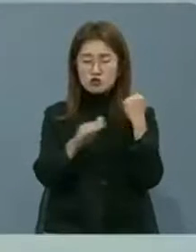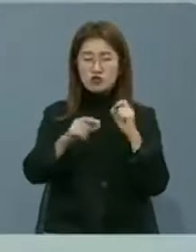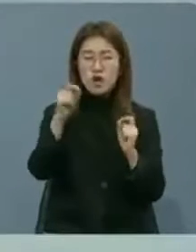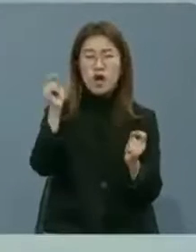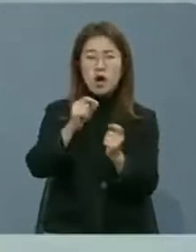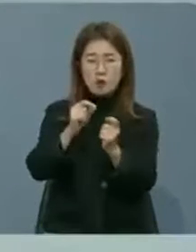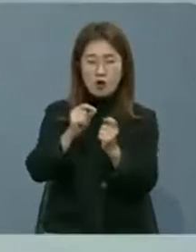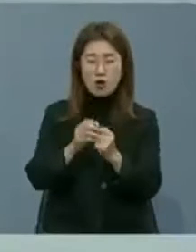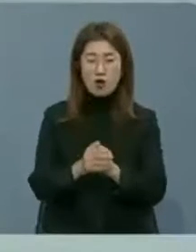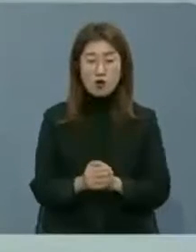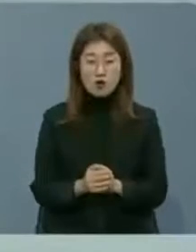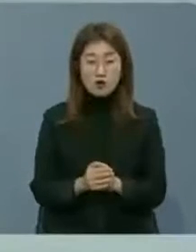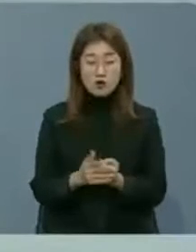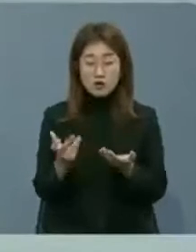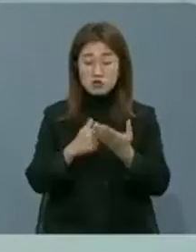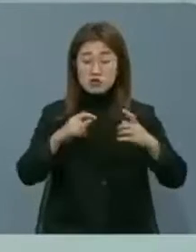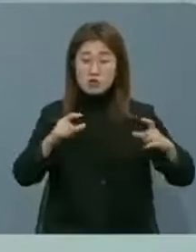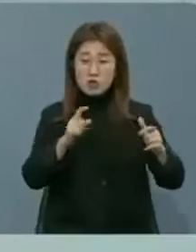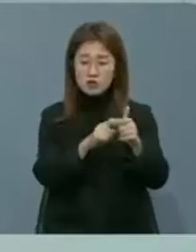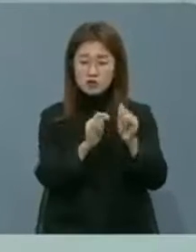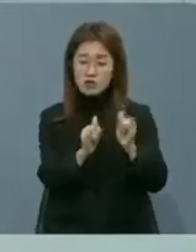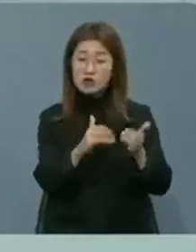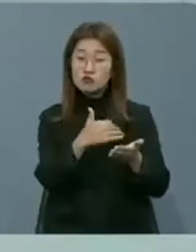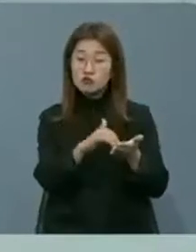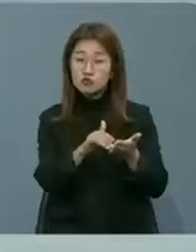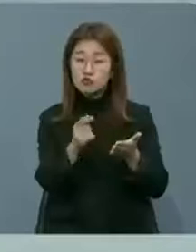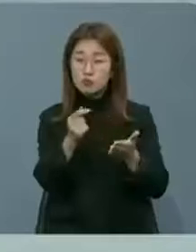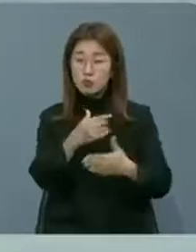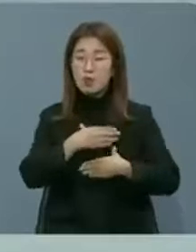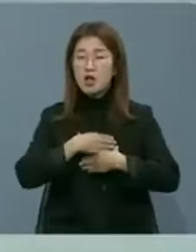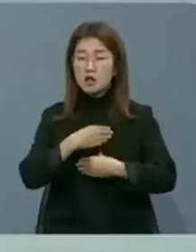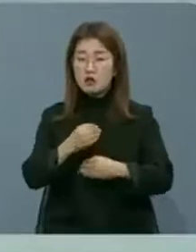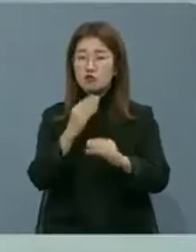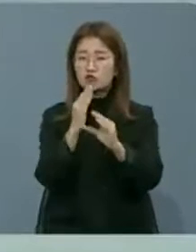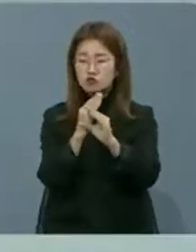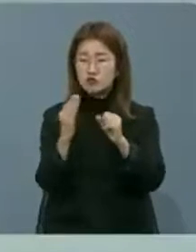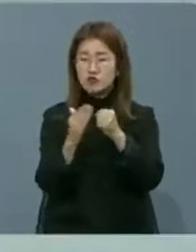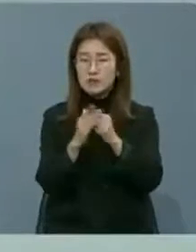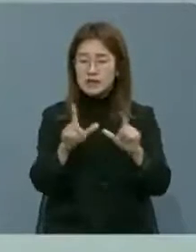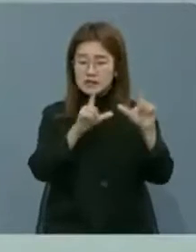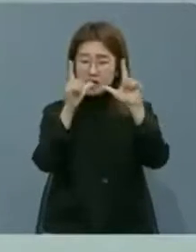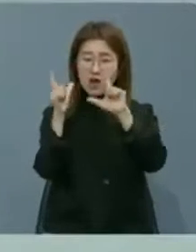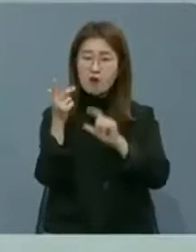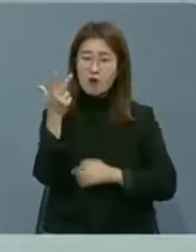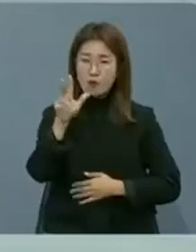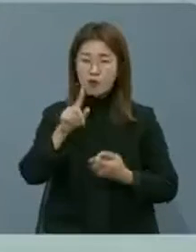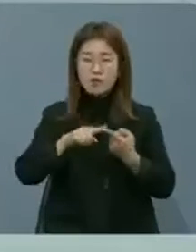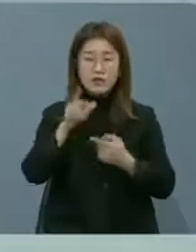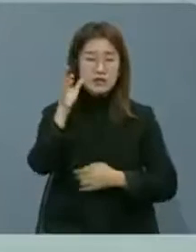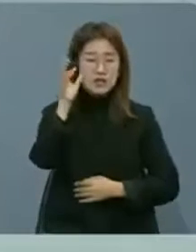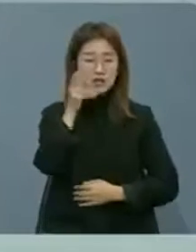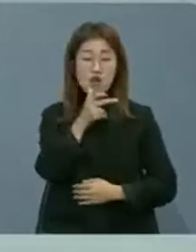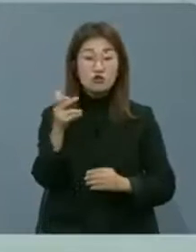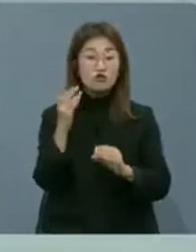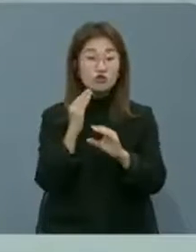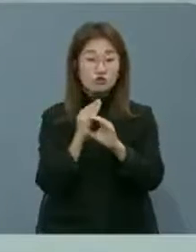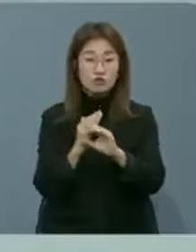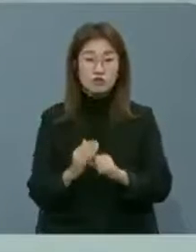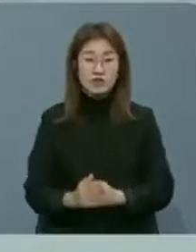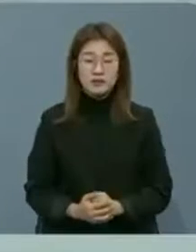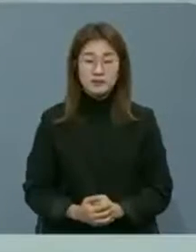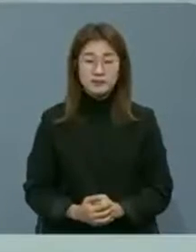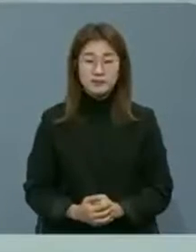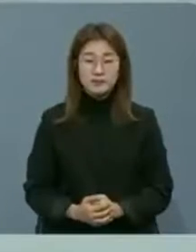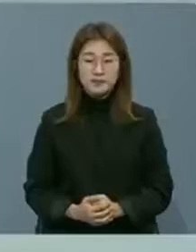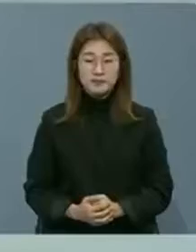건데요 최근 돈의 확진 자 발생 주의로 안정세를 보이며 일상 회복에 대한 기대감도 조금씩 커지고 있습니다 구도의